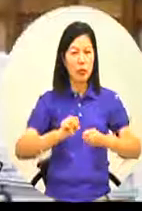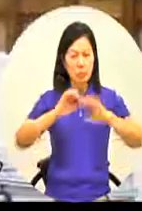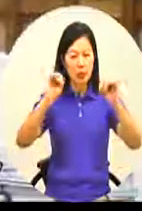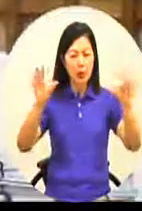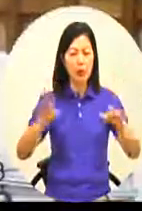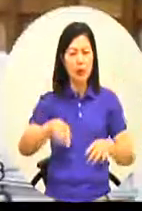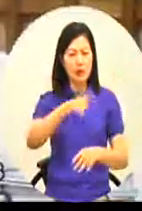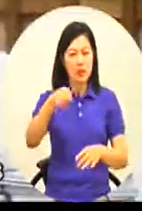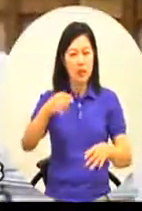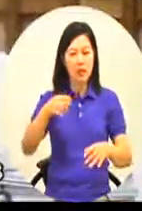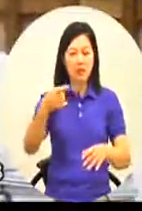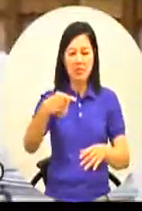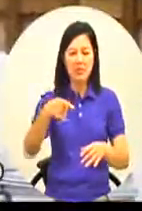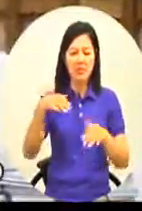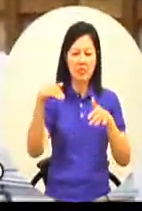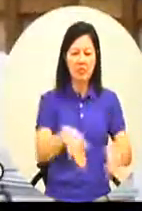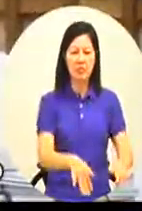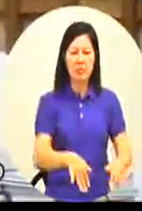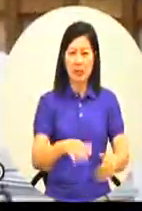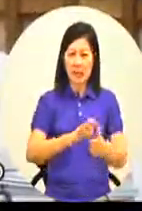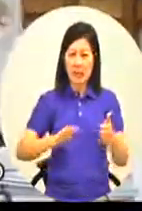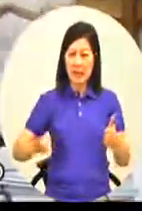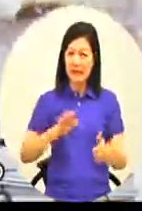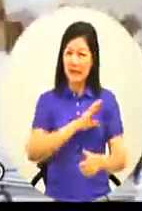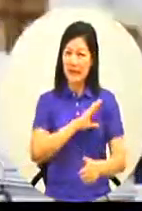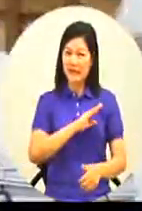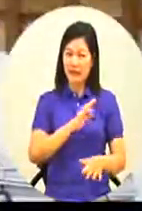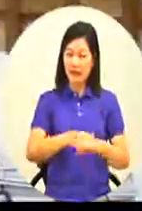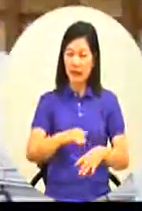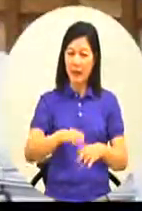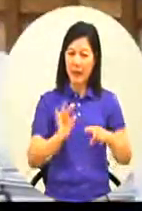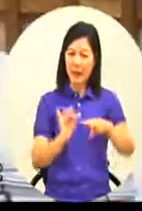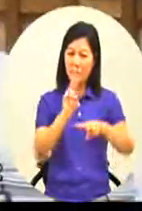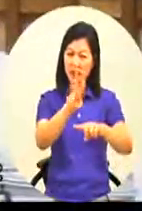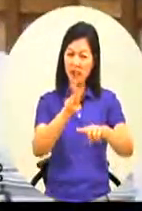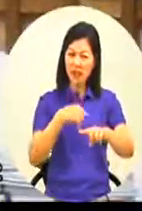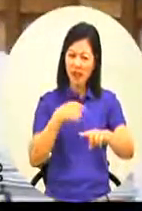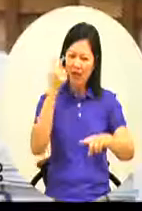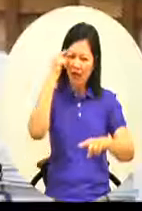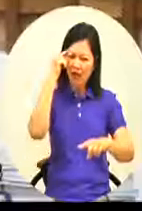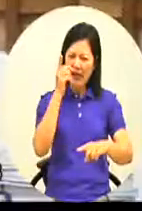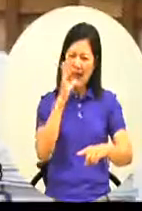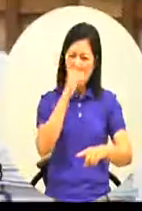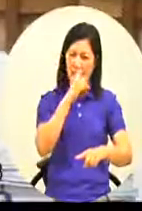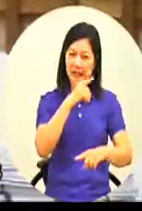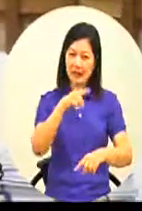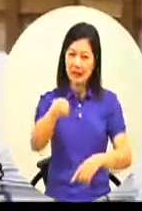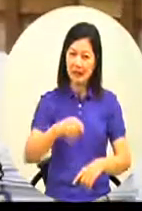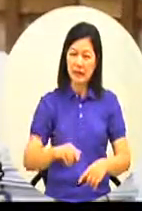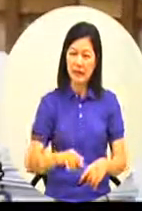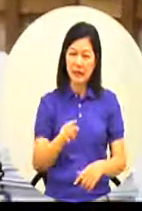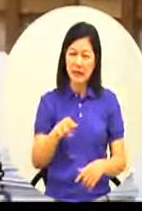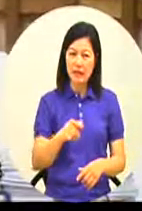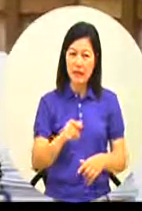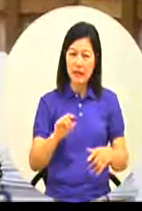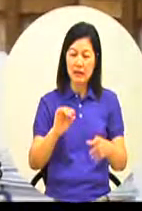来啦，透无影响的咧。你讲迄个2%，啊，我着想无啊，啊，这议员拢拄着迄个